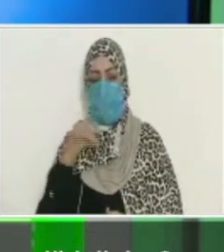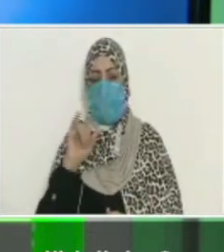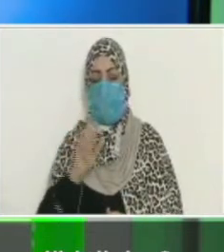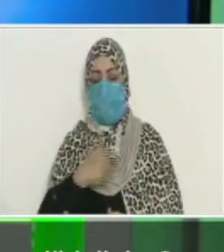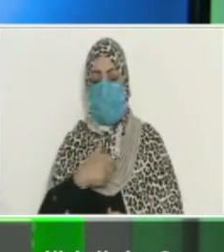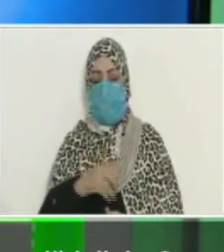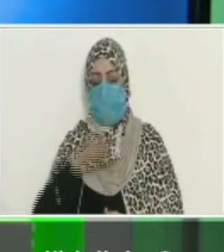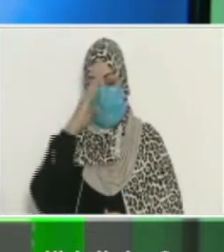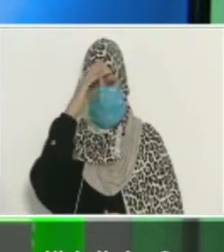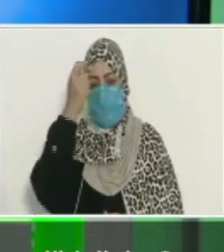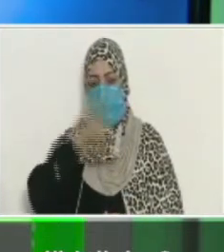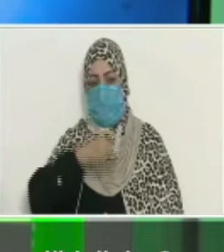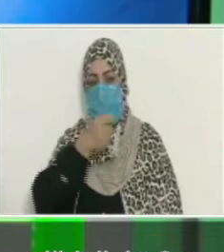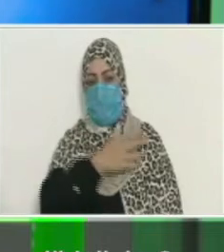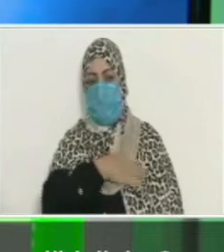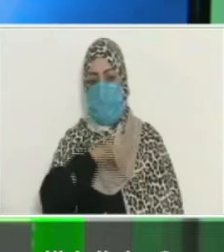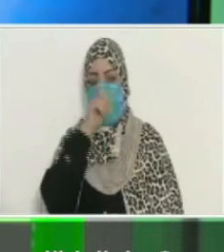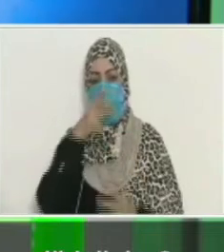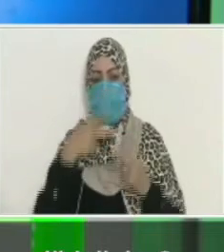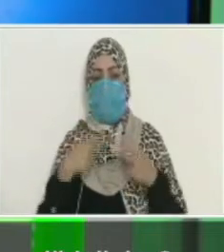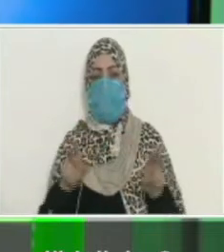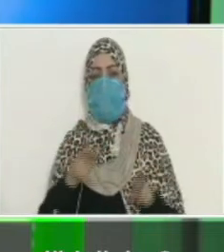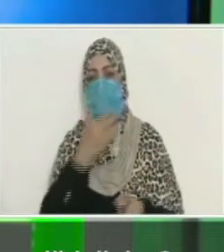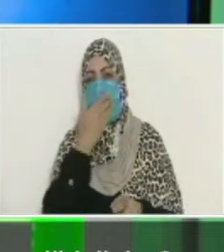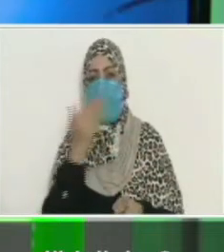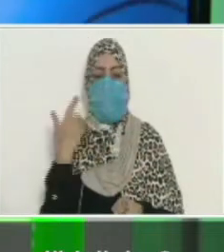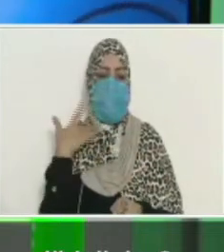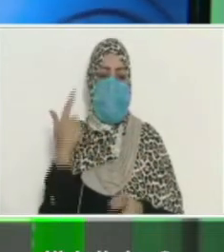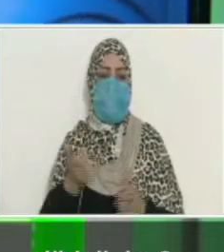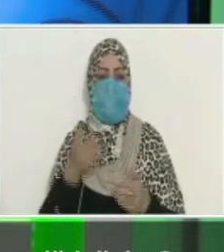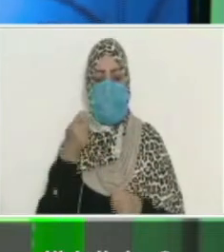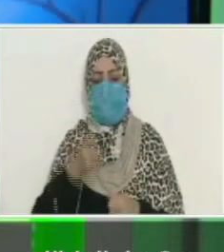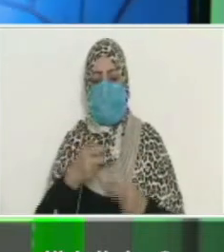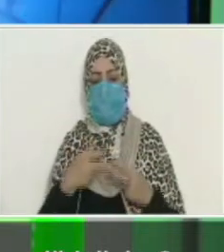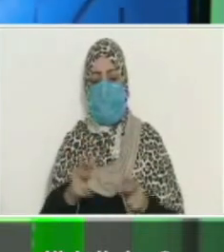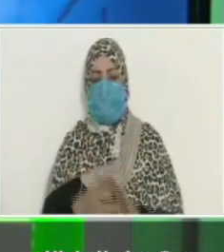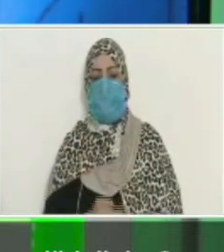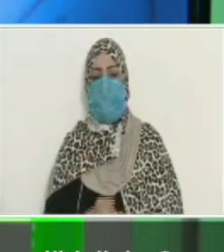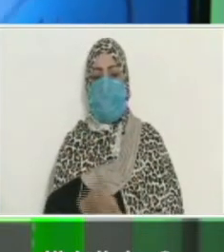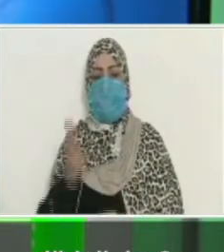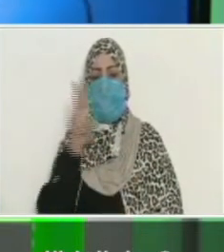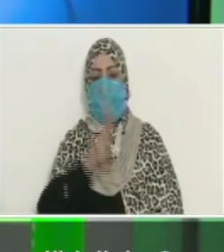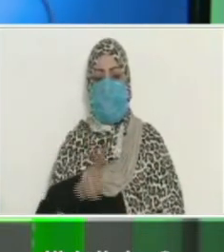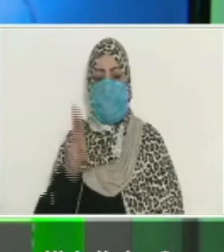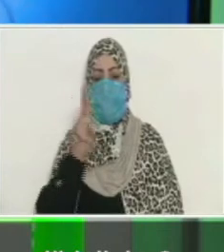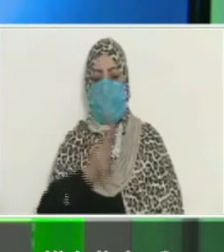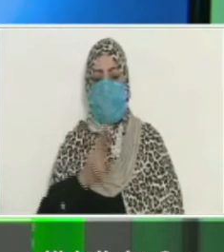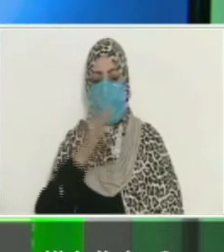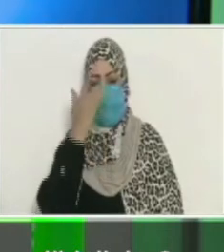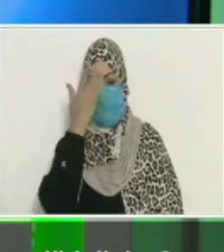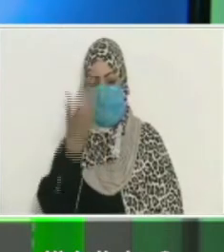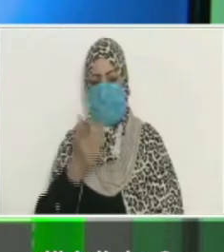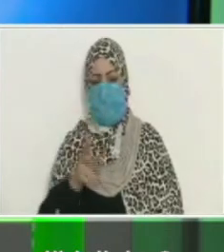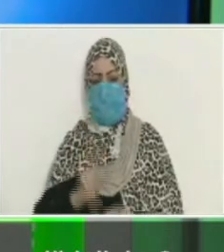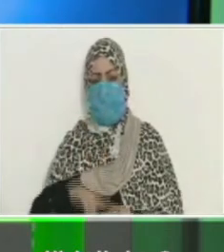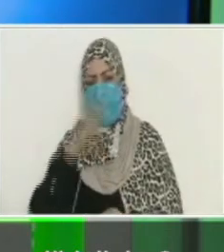على الجوائز هذين الكاترات، حكم الجوائز السابقات، جوائز المسابقات. ايه. سمي حكم من